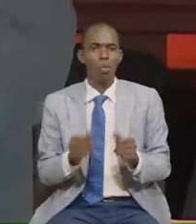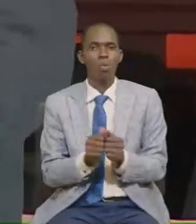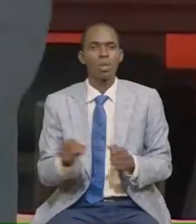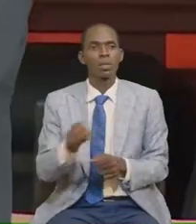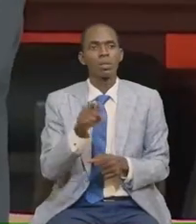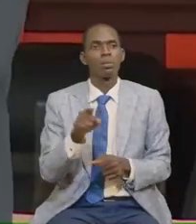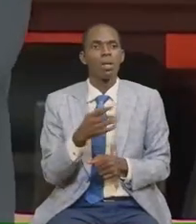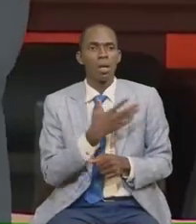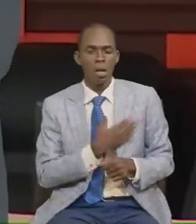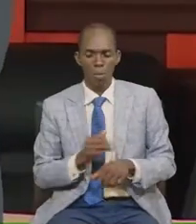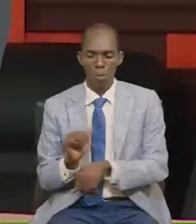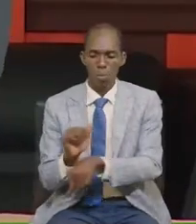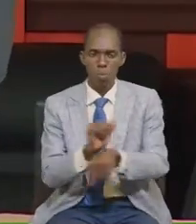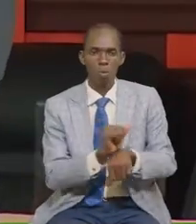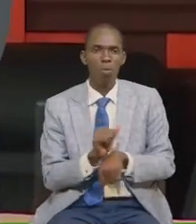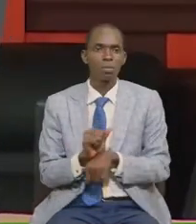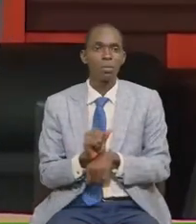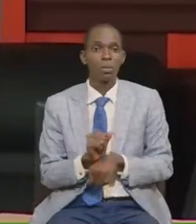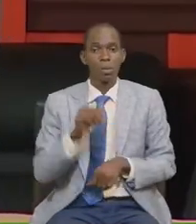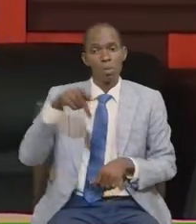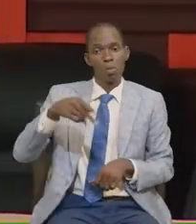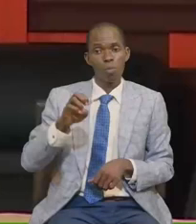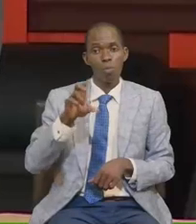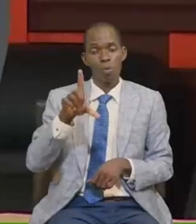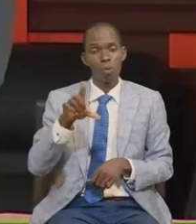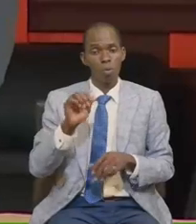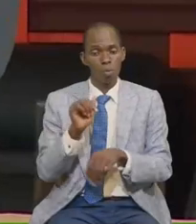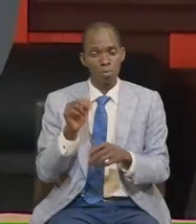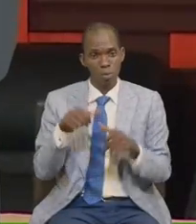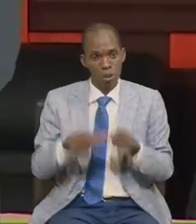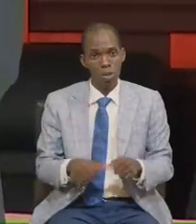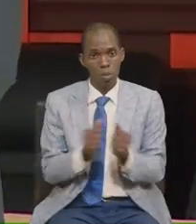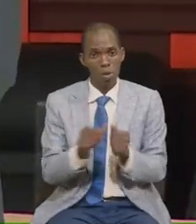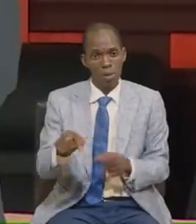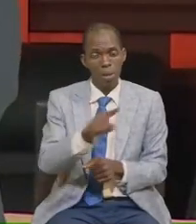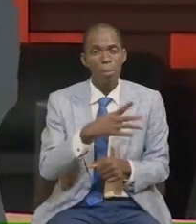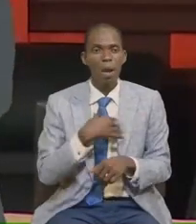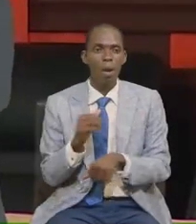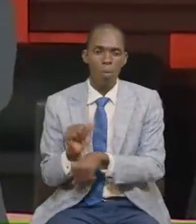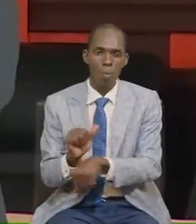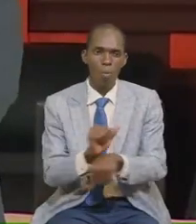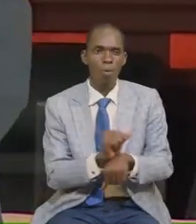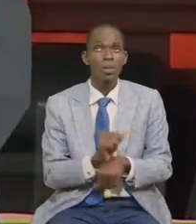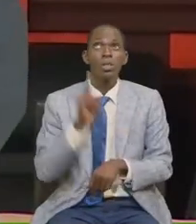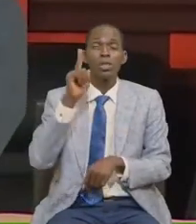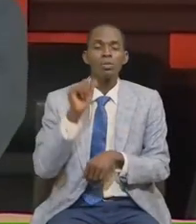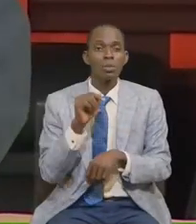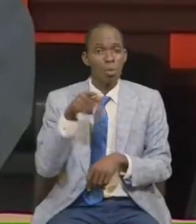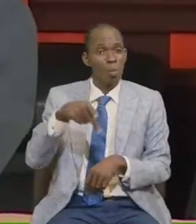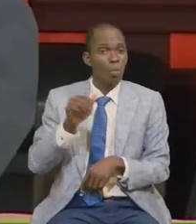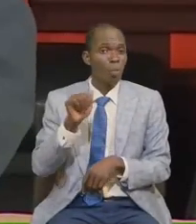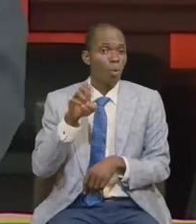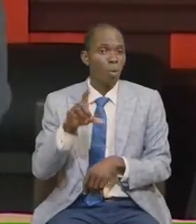Prédicateur, il demeura chez eux et il travailla. Il travaillait pour vivre.